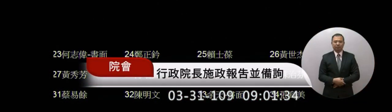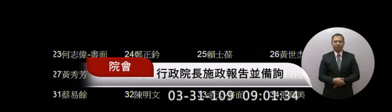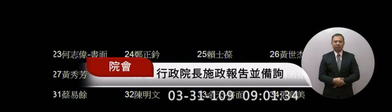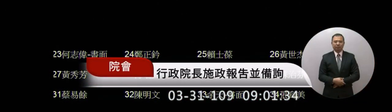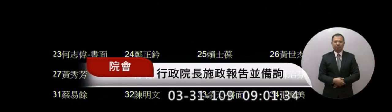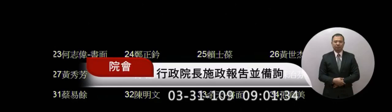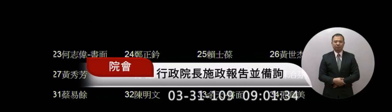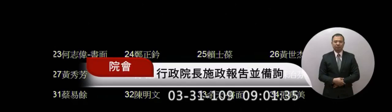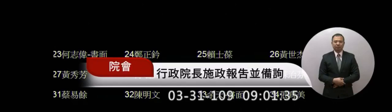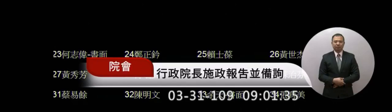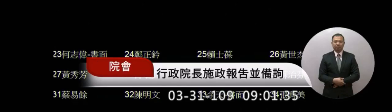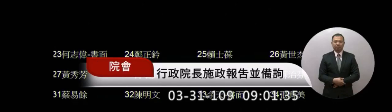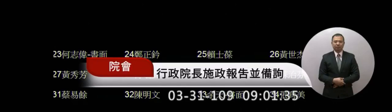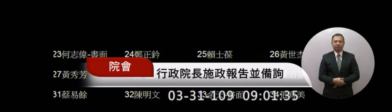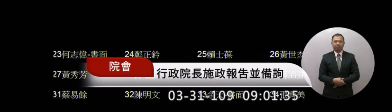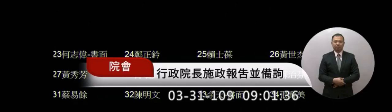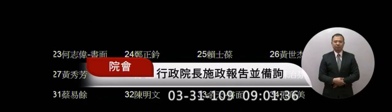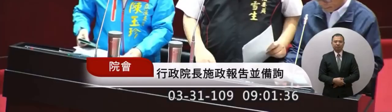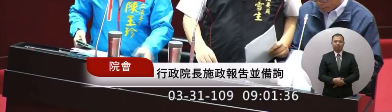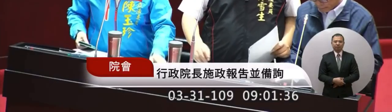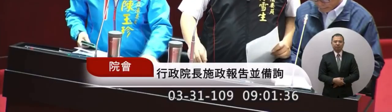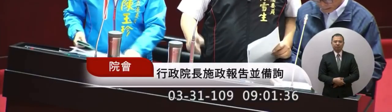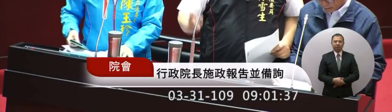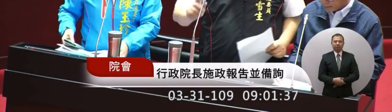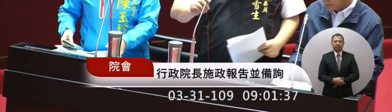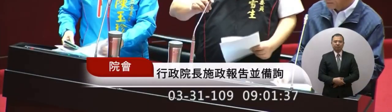好，准备了。 好，我哋就向。